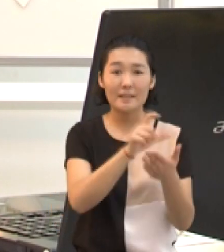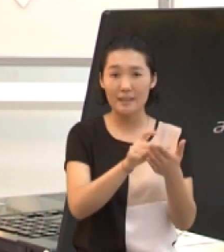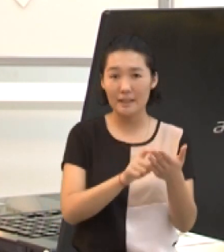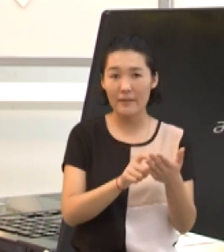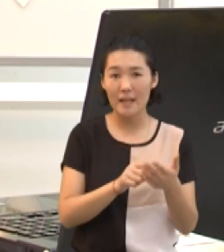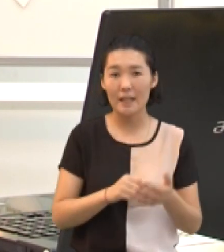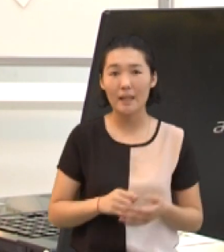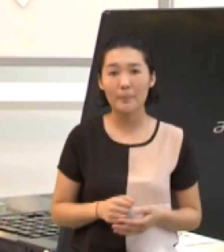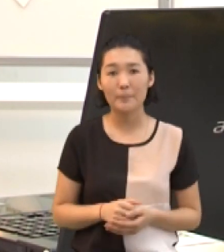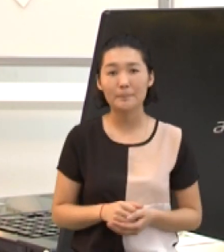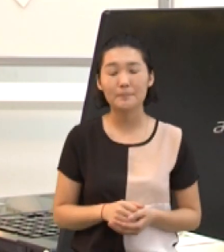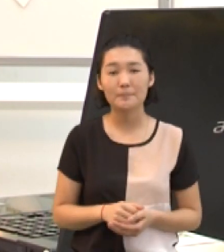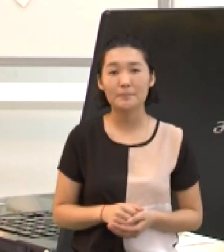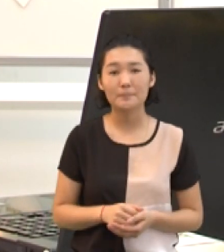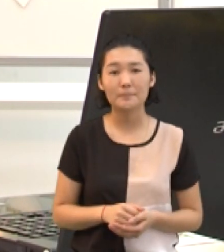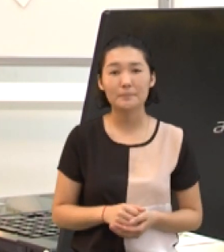стихотворение.